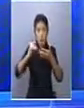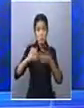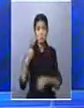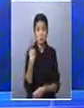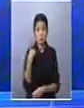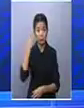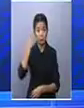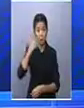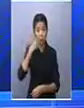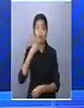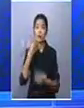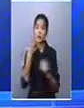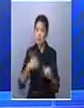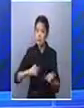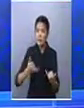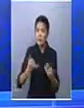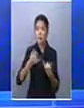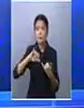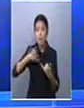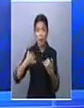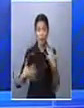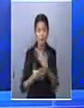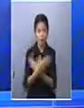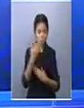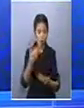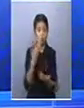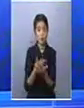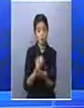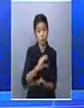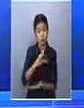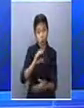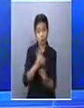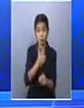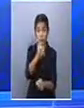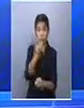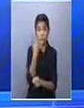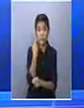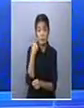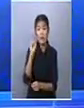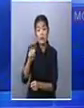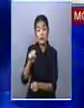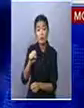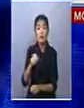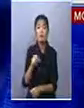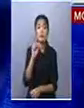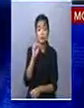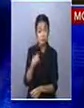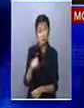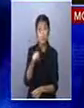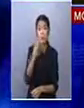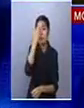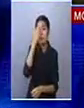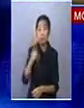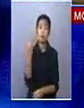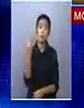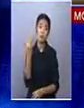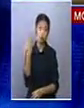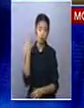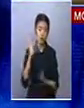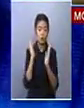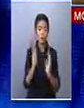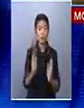ะคะแต่ว่ามันก็มีโอกาสในเรื่องของการลงทุนแฝงอยู่เหมือนกันใช่ไหมคะ ใช่ครับก็ช่วงที่ผ่านมาเนี่ยก็พูดตรงๆว่านักลงทุนห